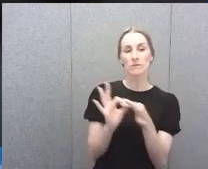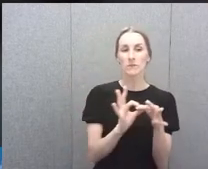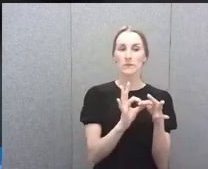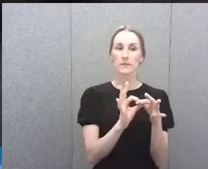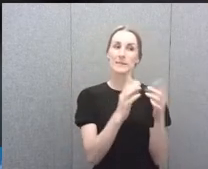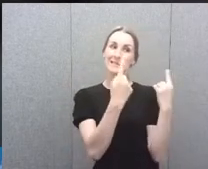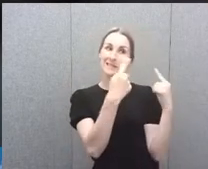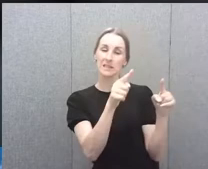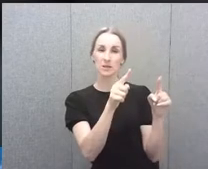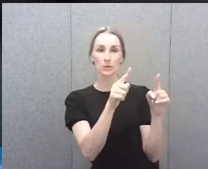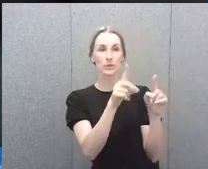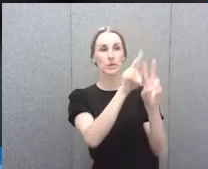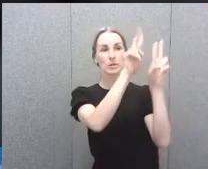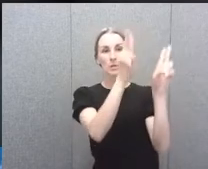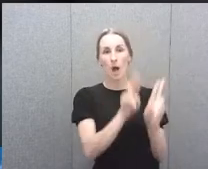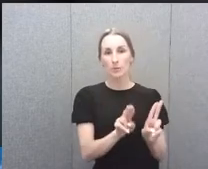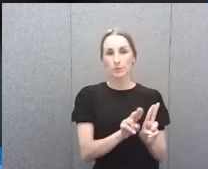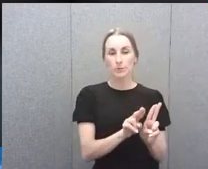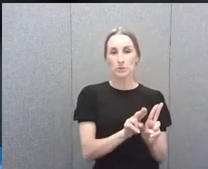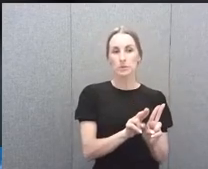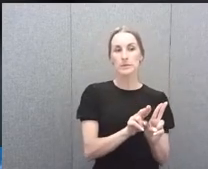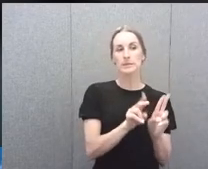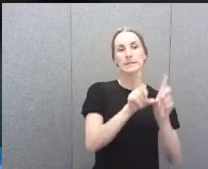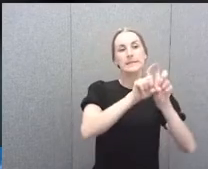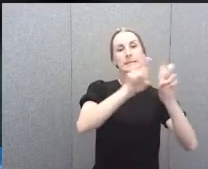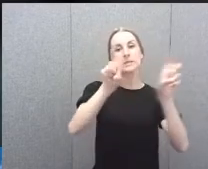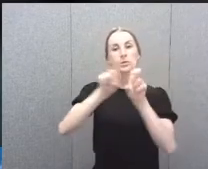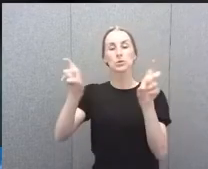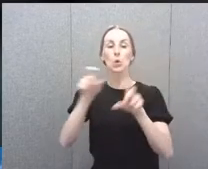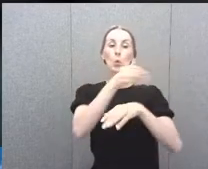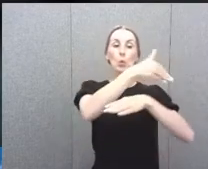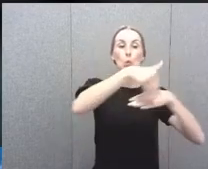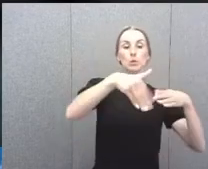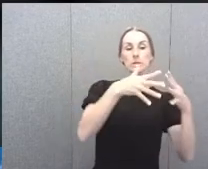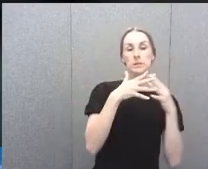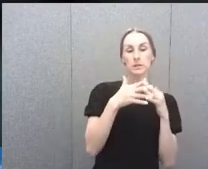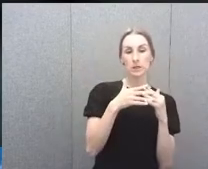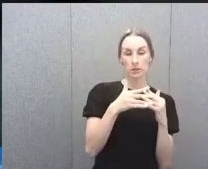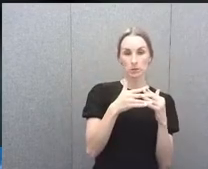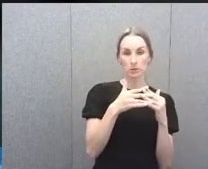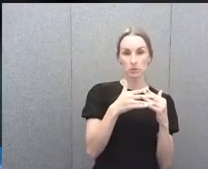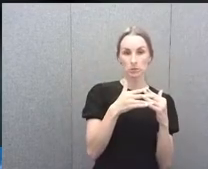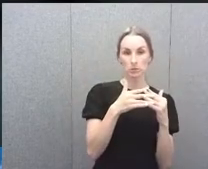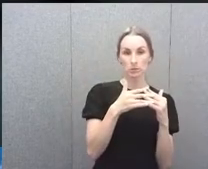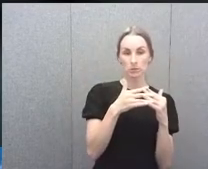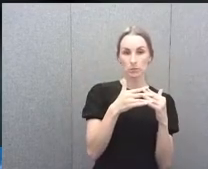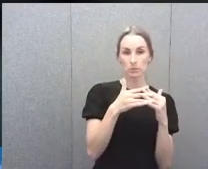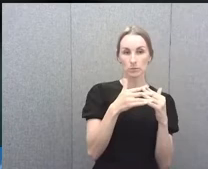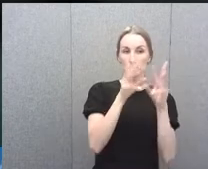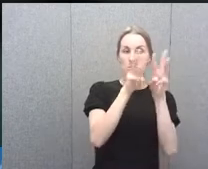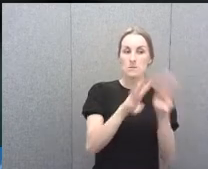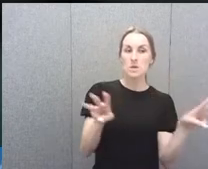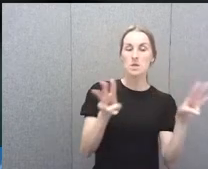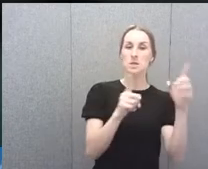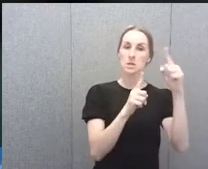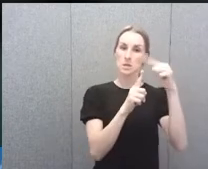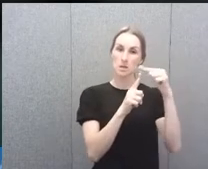по внешним делам в Европейском Союзе возглавляется мужчинами.